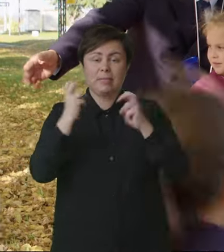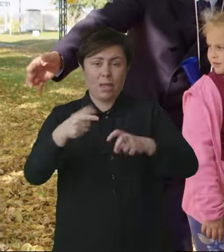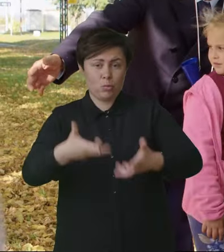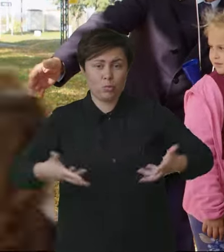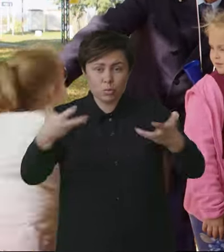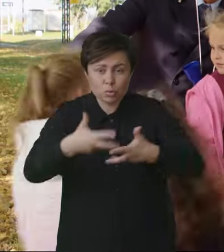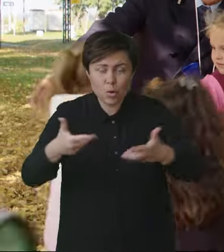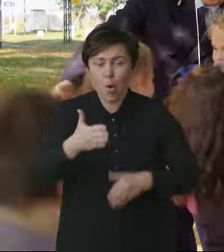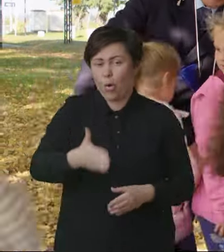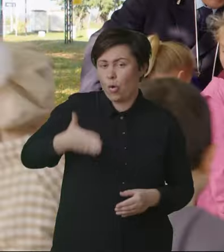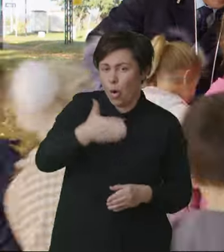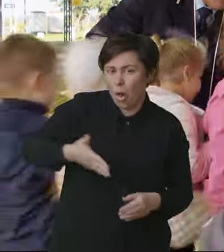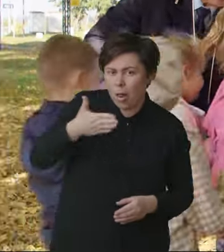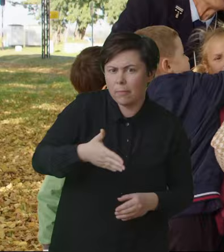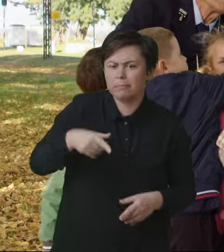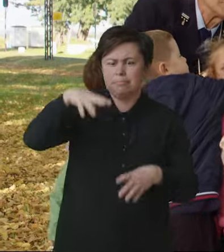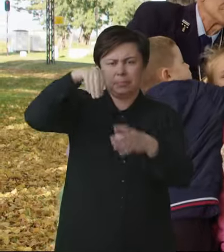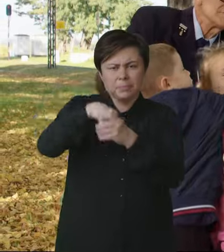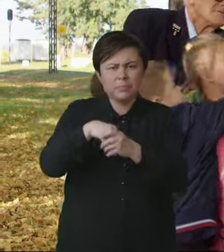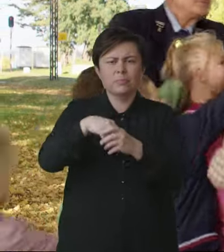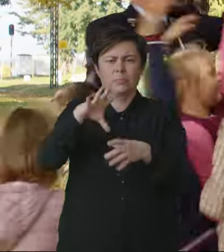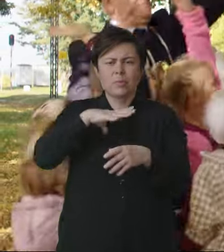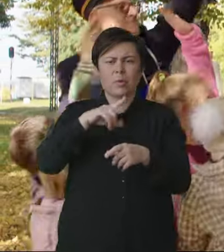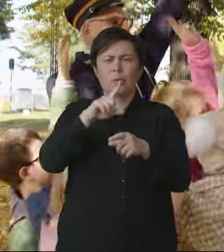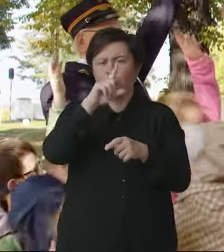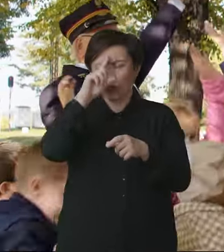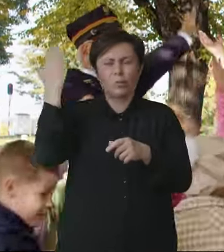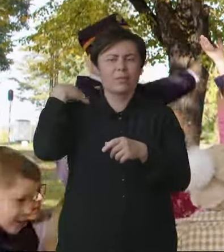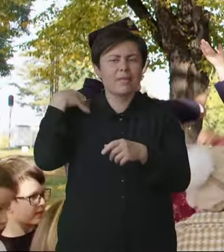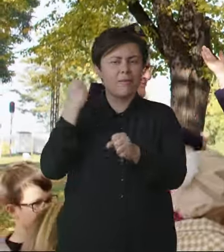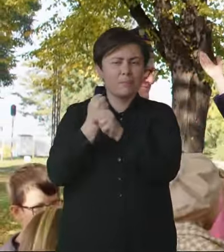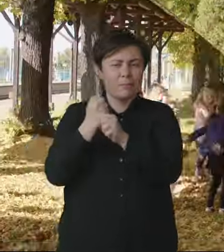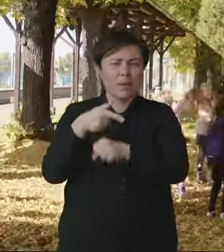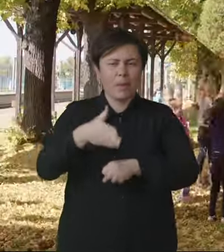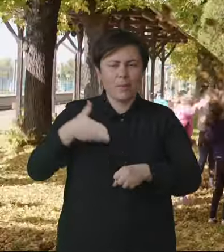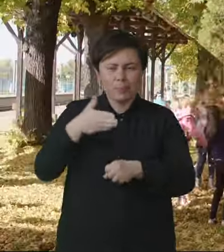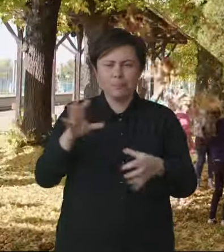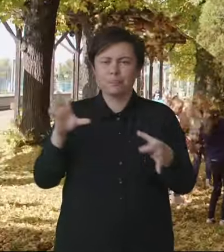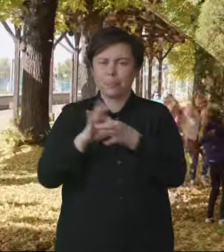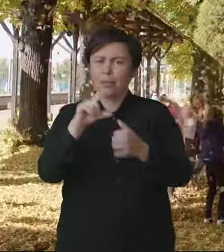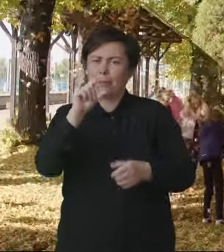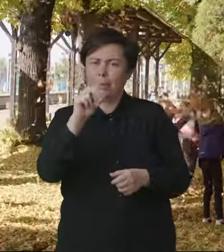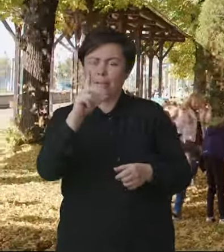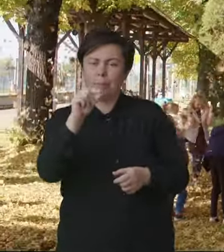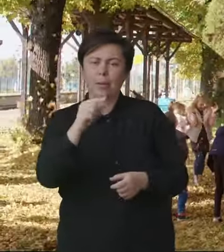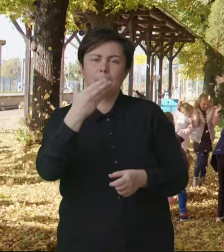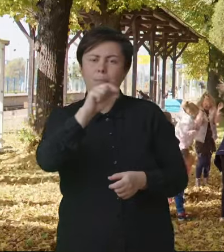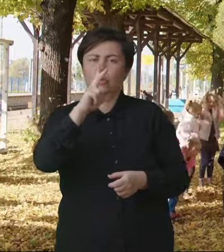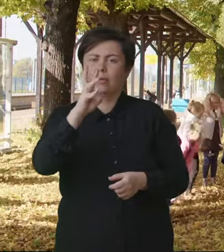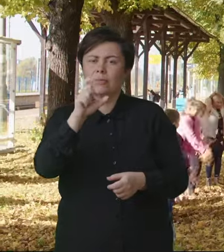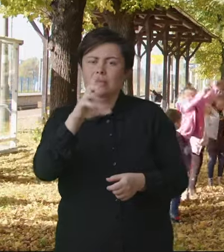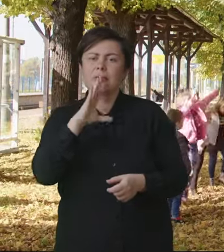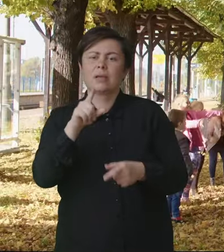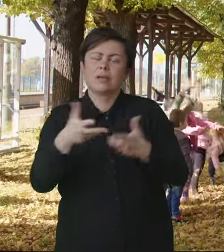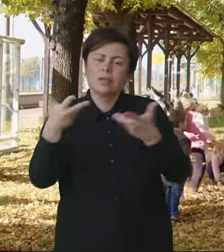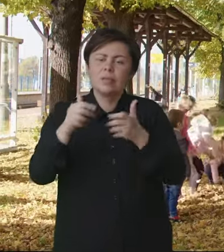Stowarzyszenie Kolejarz. W skład stowarzyszenia wchodzą głównie byli pracownicy kolei węzła PKP Miłkowice. Do zadań